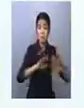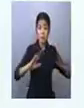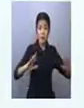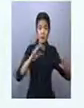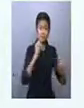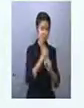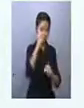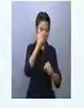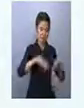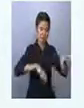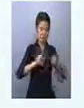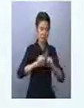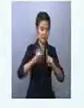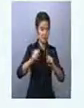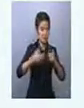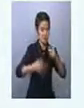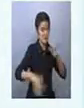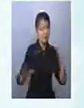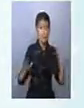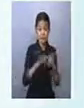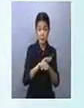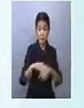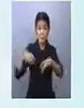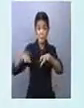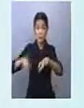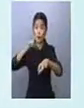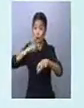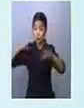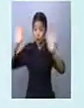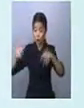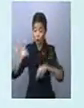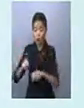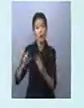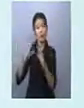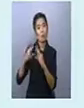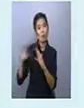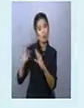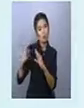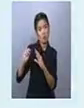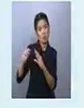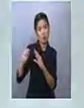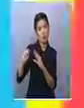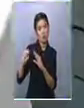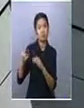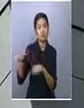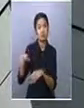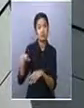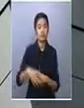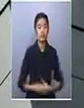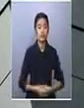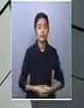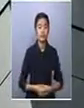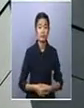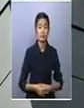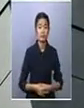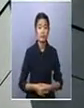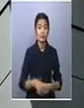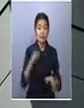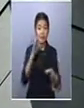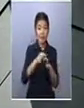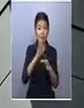เต็มรูปแบบส่วนอีกทั้ง2แห่งนะคะเปิดดำเนินการได้แค่รูปแบบออฟชอร์แบงกิ้งค่ะส่วนธนาคารของสิงคโ